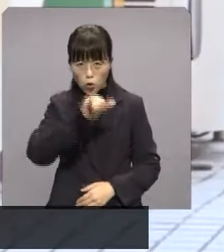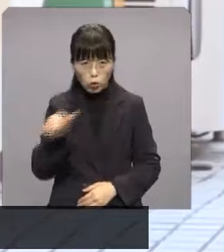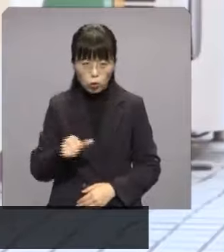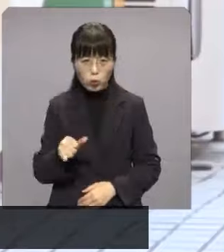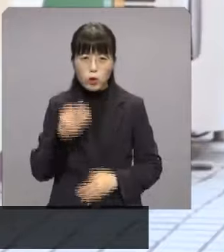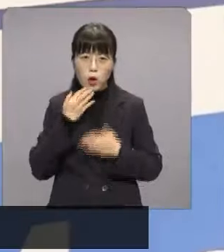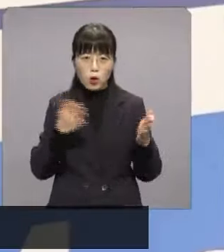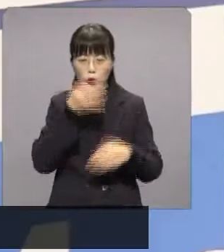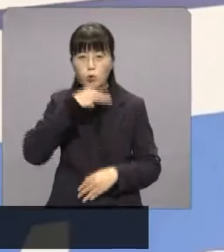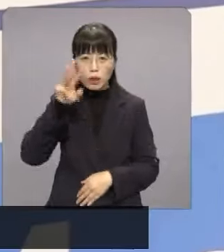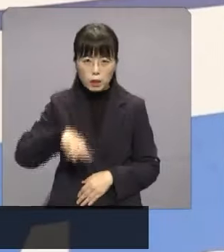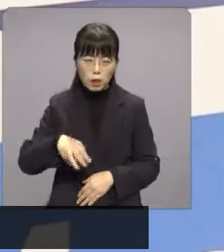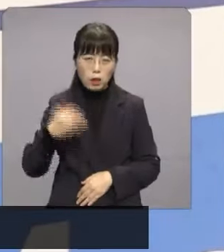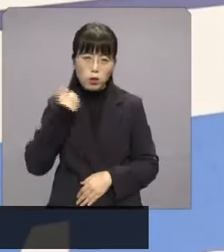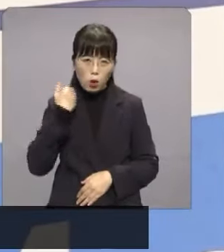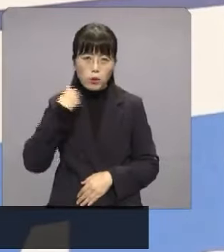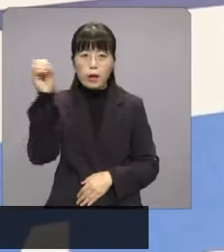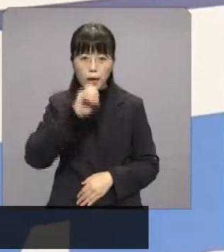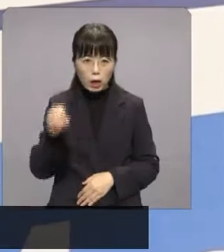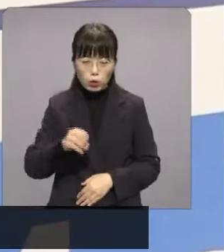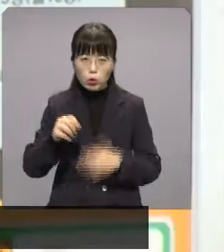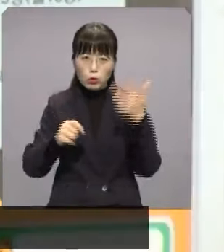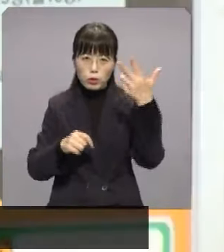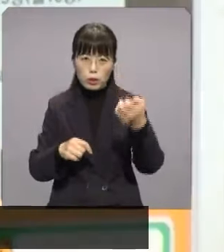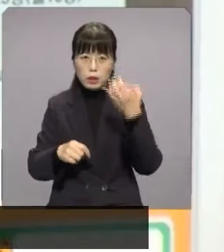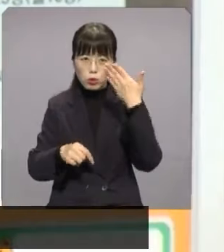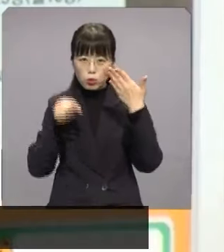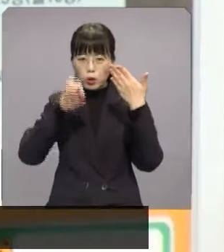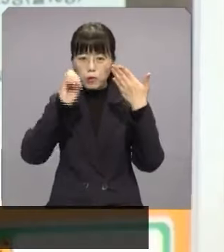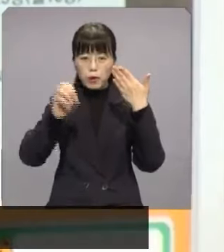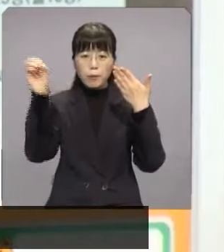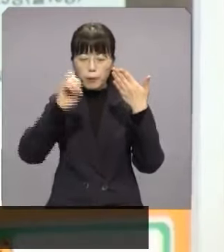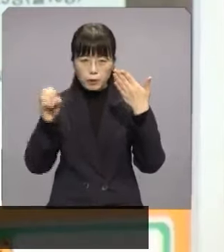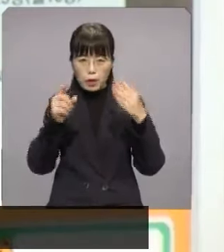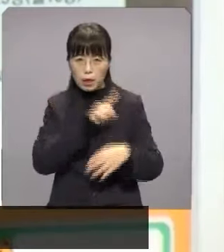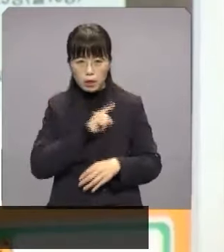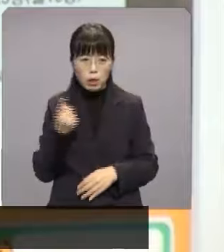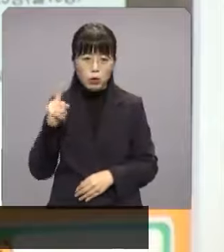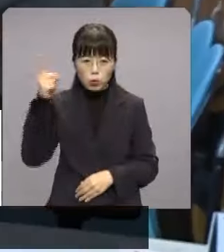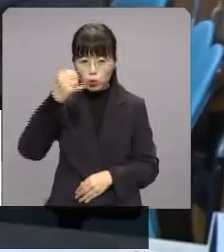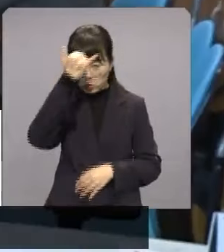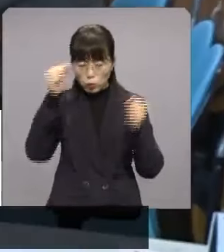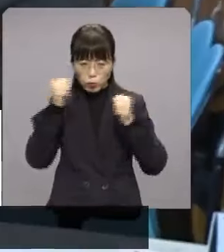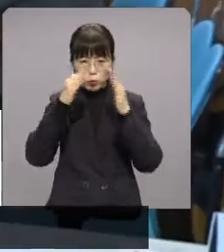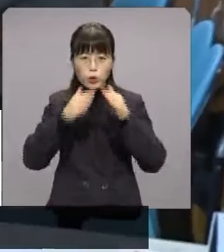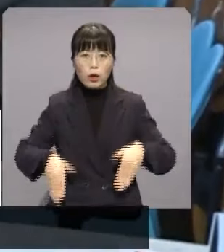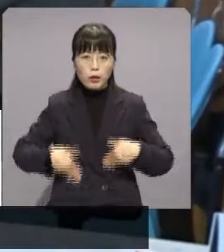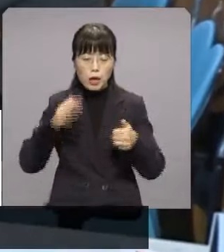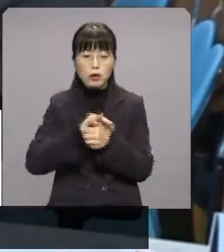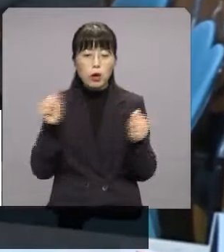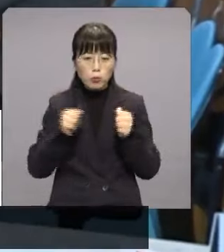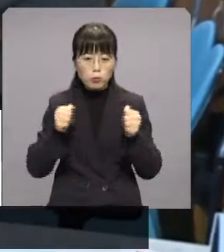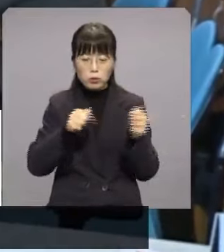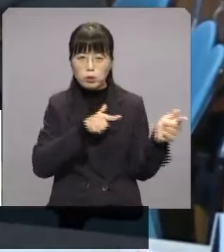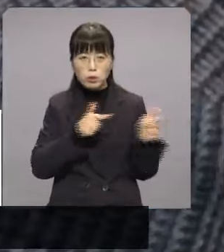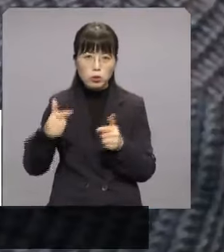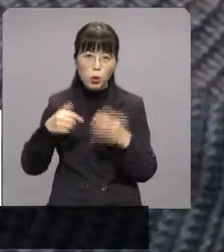전국적으로는 경기도 이천의 전세가율이 79.0%로 가장 높았고, 충북과 전남, 경북